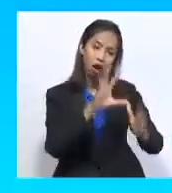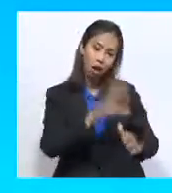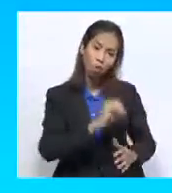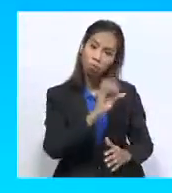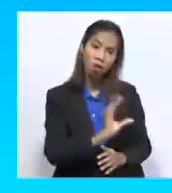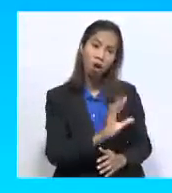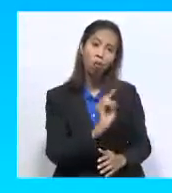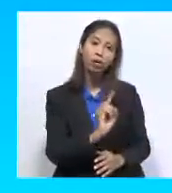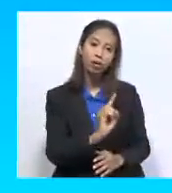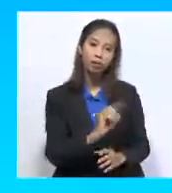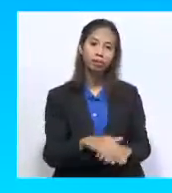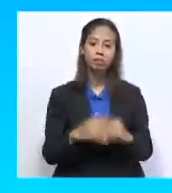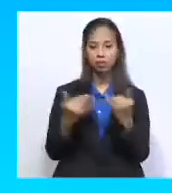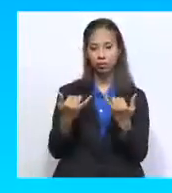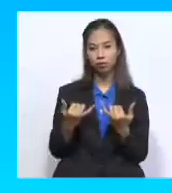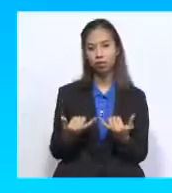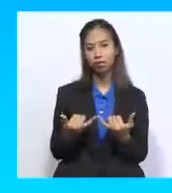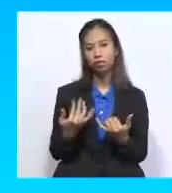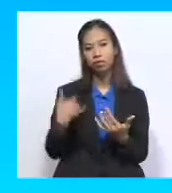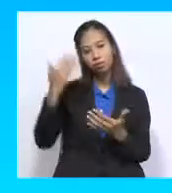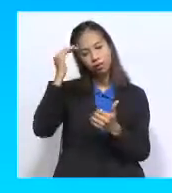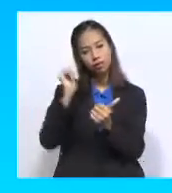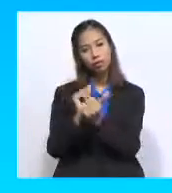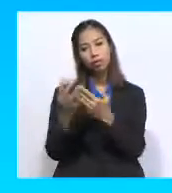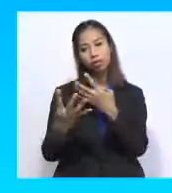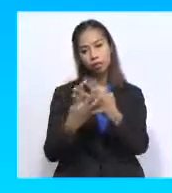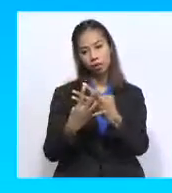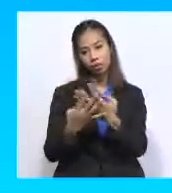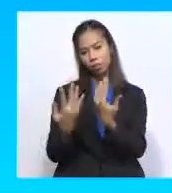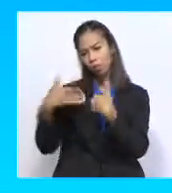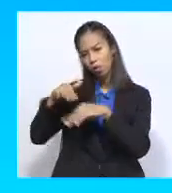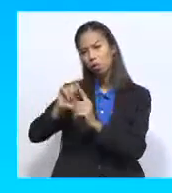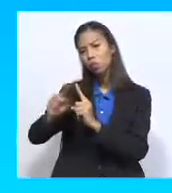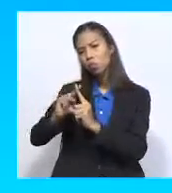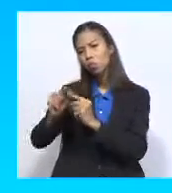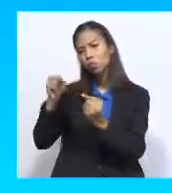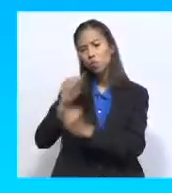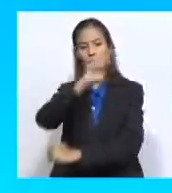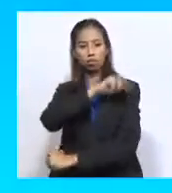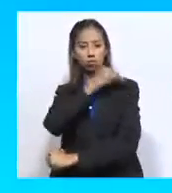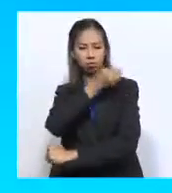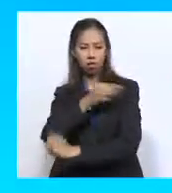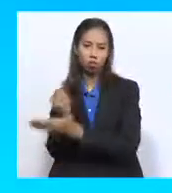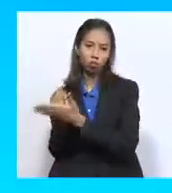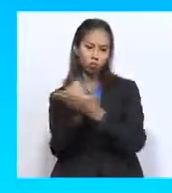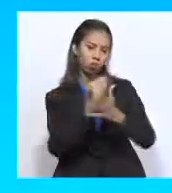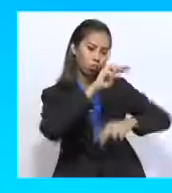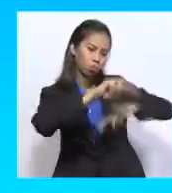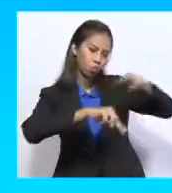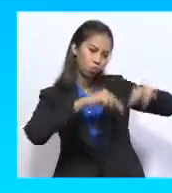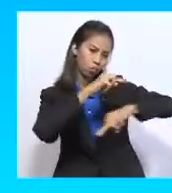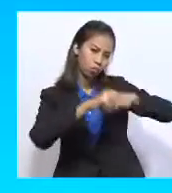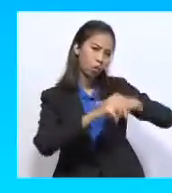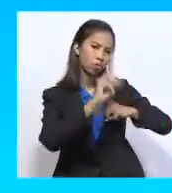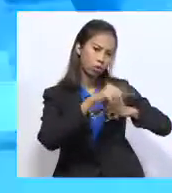ม่ขณะที่ในวันนี้นะครับทางเรือนจำได้ประสานแพทย์จากโรงพยาบาลราชทัณฑ์เพื่อเข้าไปตรวจสอบประเมินอาการว่